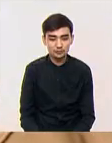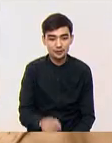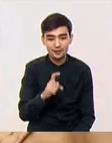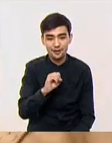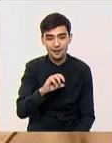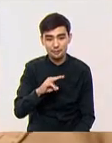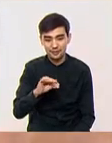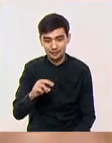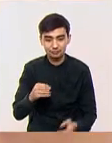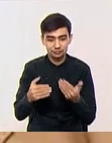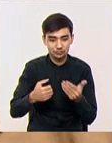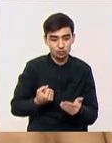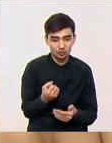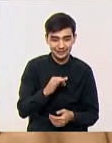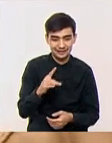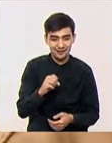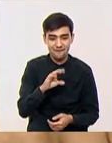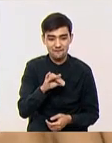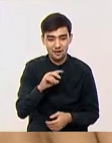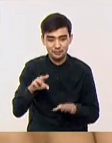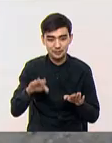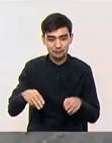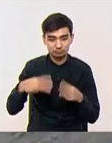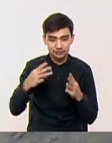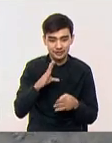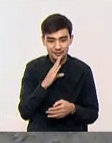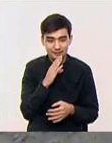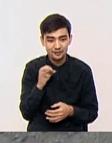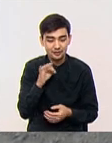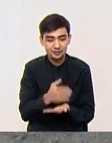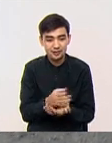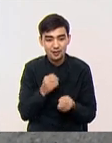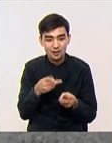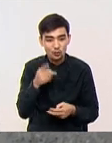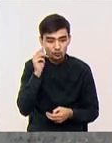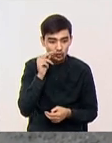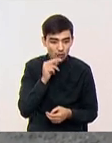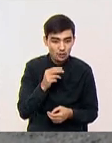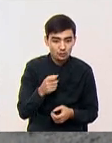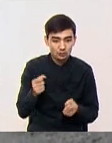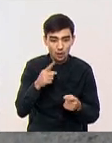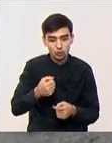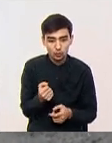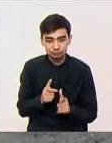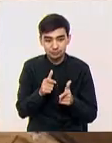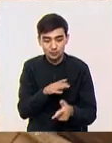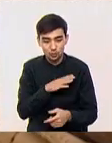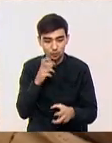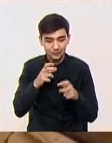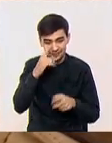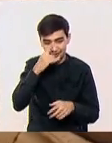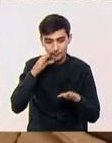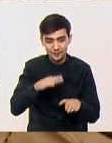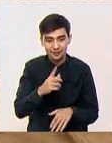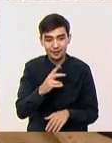Хамида Мухаммади разговаривает с другом из Афганистана по видеосвязи. Девушка интересуется, как у него с учебой. Ее друг поступил в один из университетов